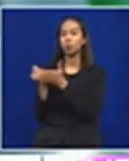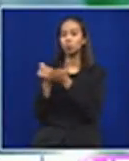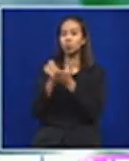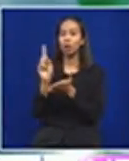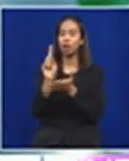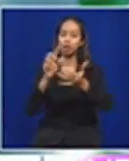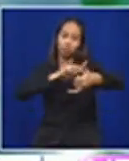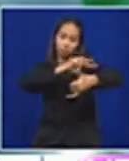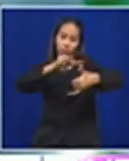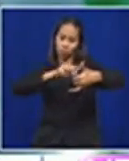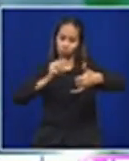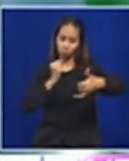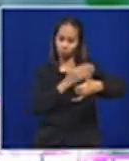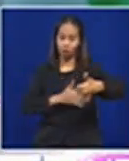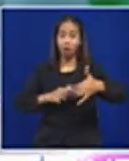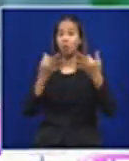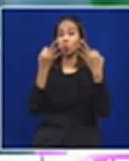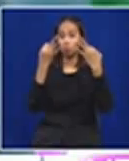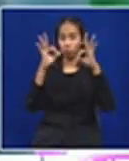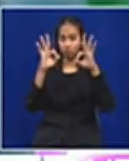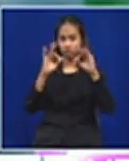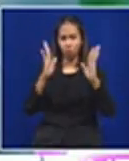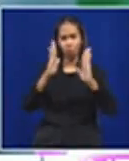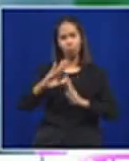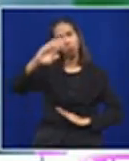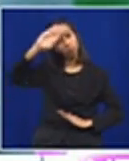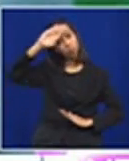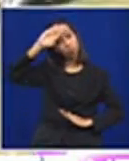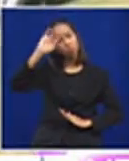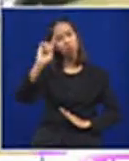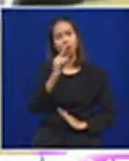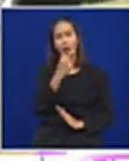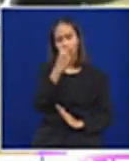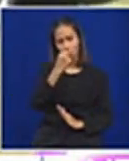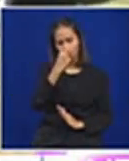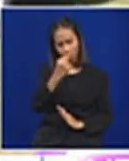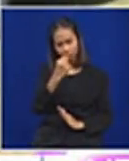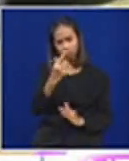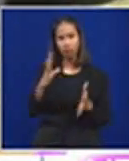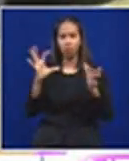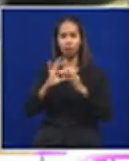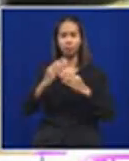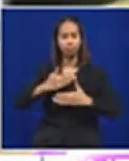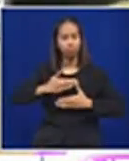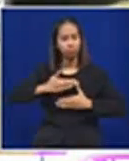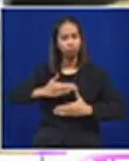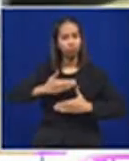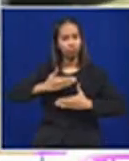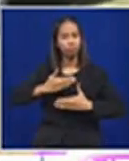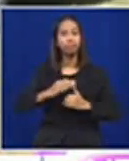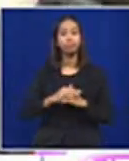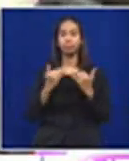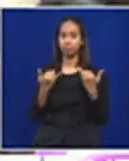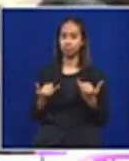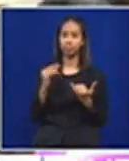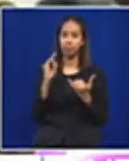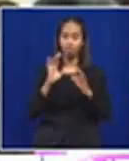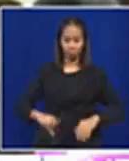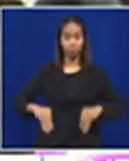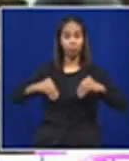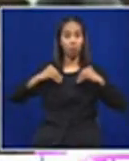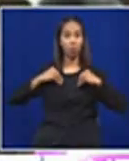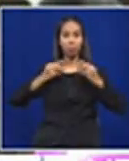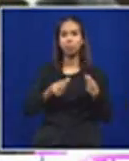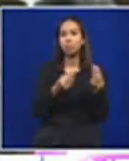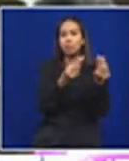ขภาพแก่ประชาชนฟรีโดยผู้ป่วยส่วนใหญ่เจ็บป่วยเป็นไข้หวัดและโรคระบบทางเดินหายใจอีกทั้งได้มอบผ้าห่มกันหนาว